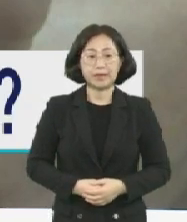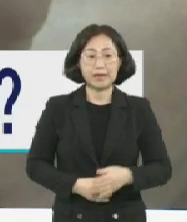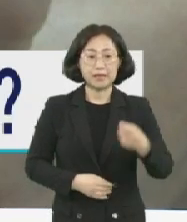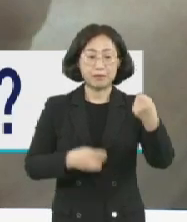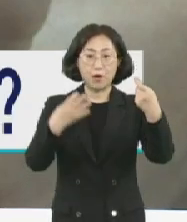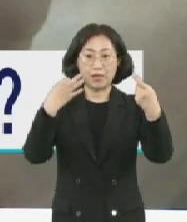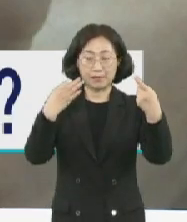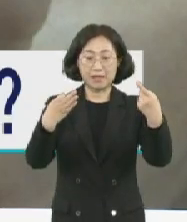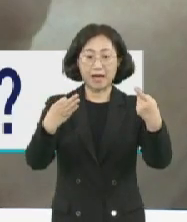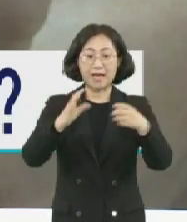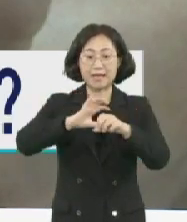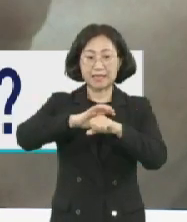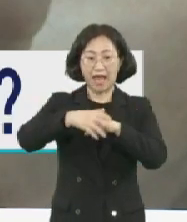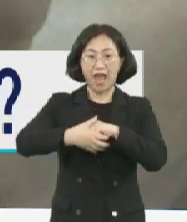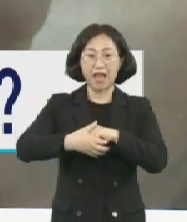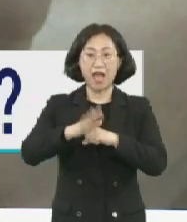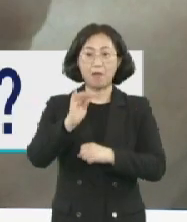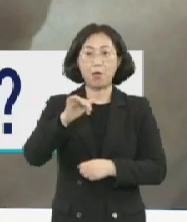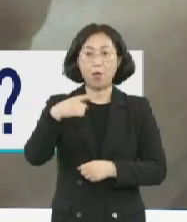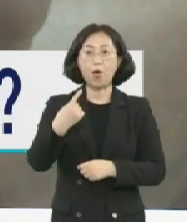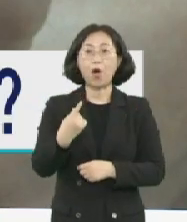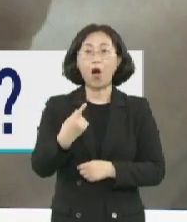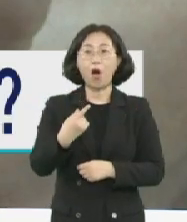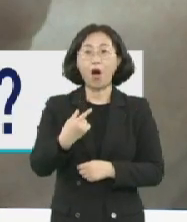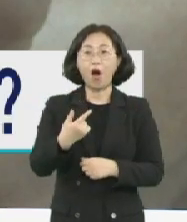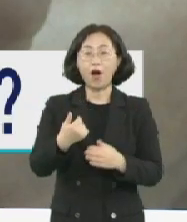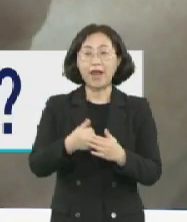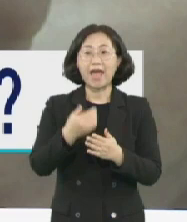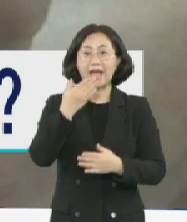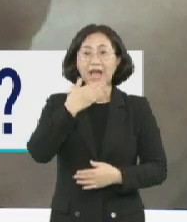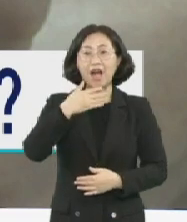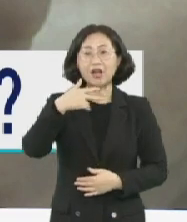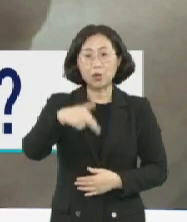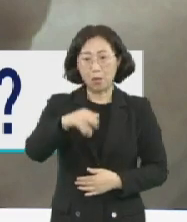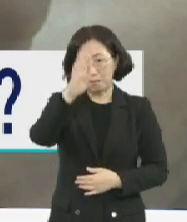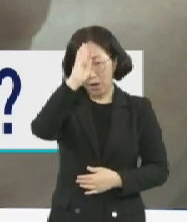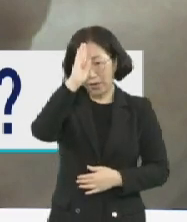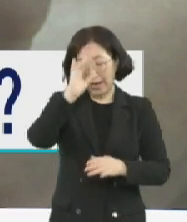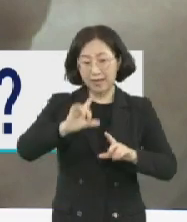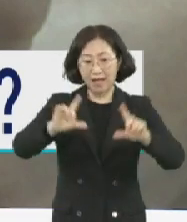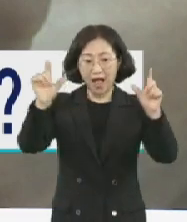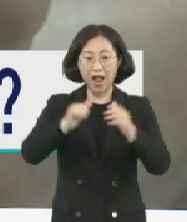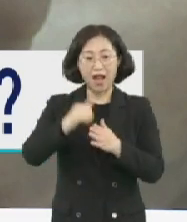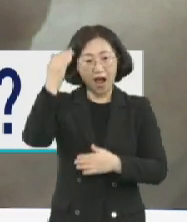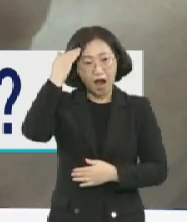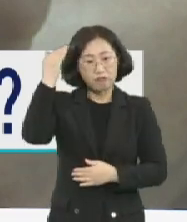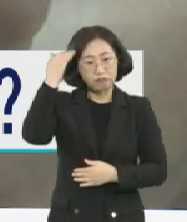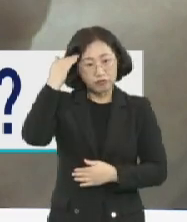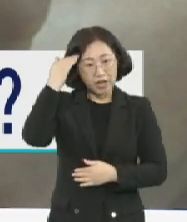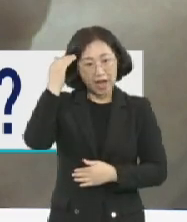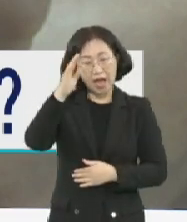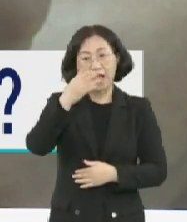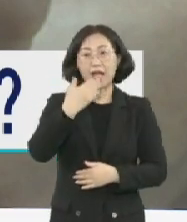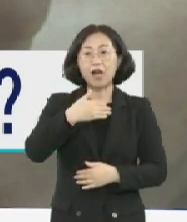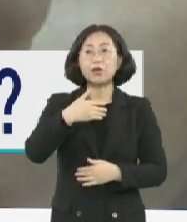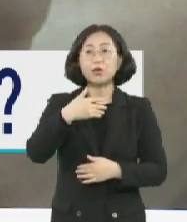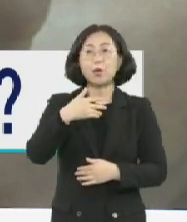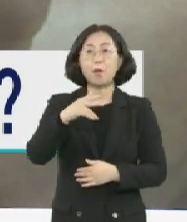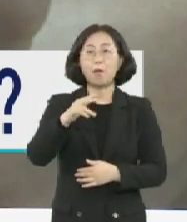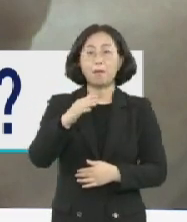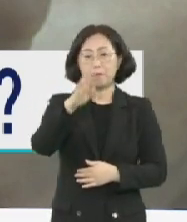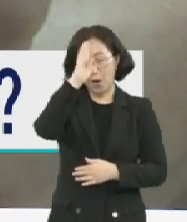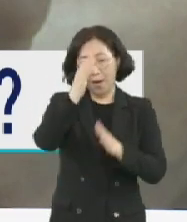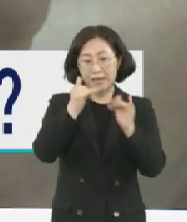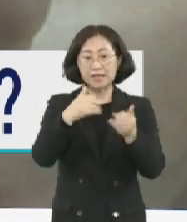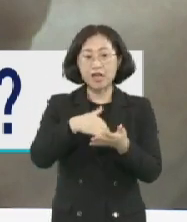지난 14일은 세계보건기구 WHO가 정한 세계 당뇨병의 날이었죠. 국내에서만 500만 명이 앓고 있는 이